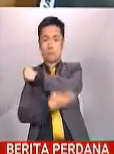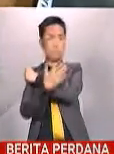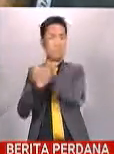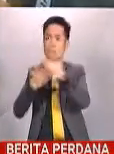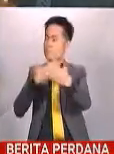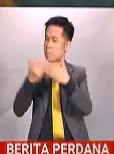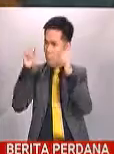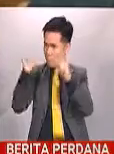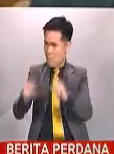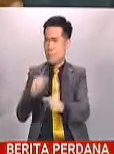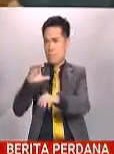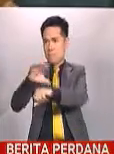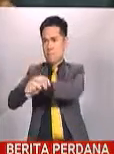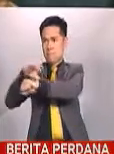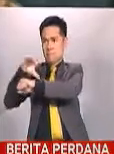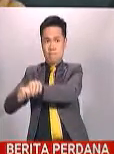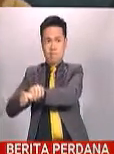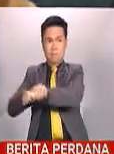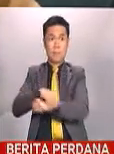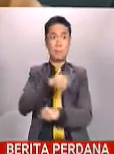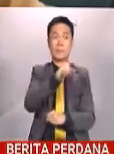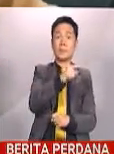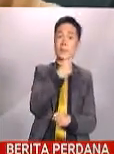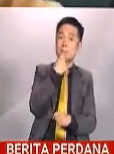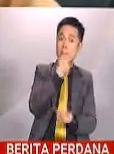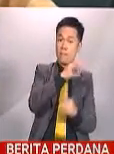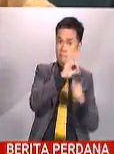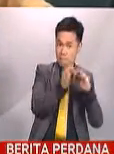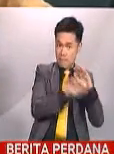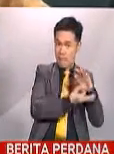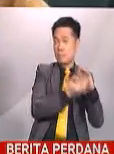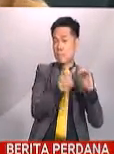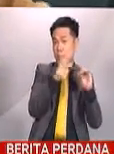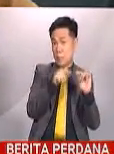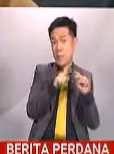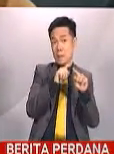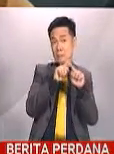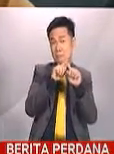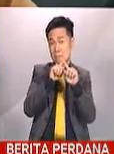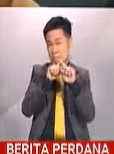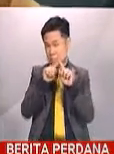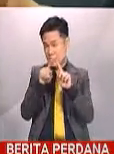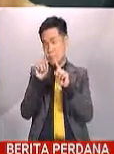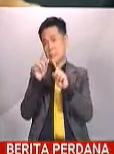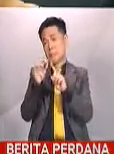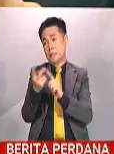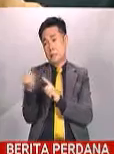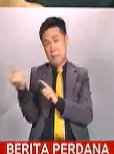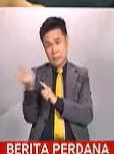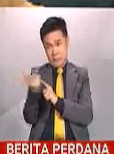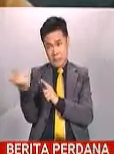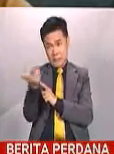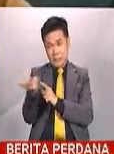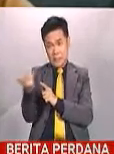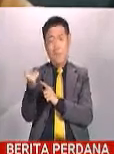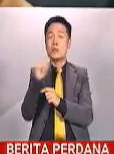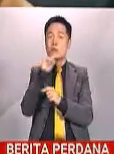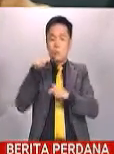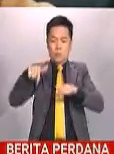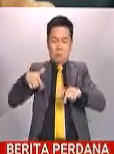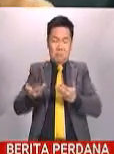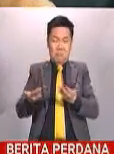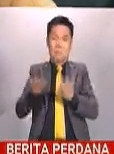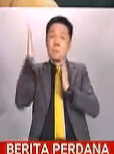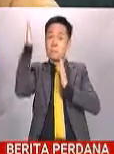negara. We've actually filed the charges, but unfortunately because the individuals named are not in the country,